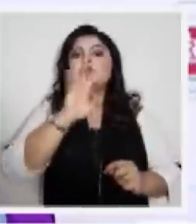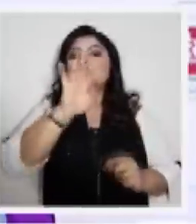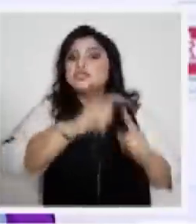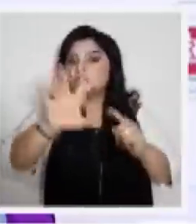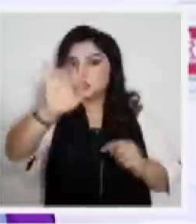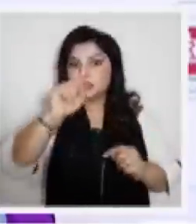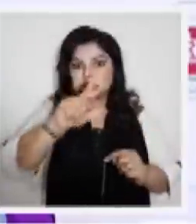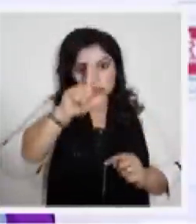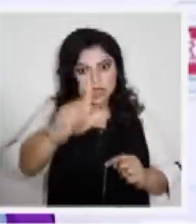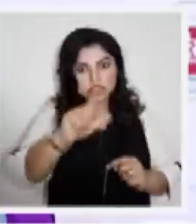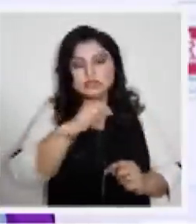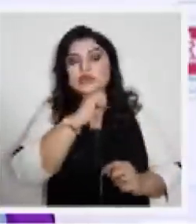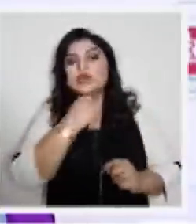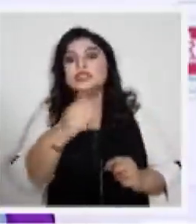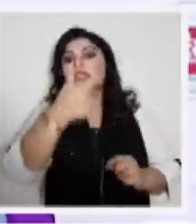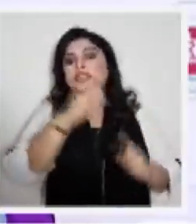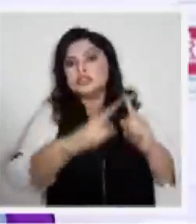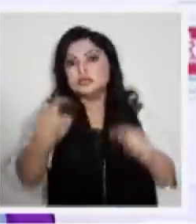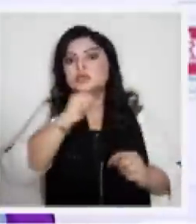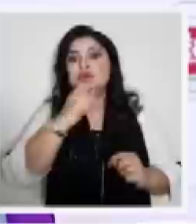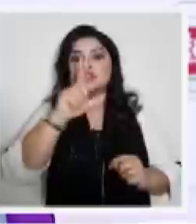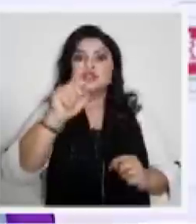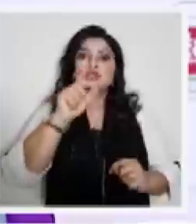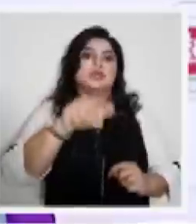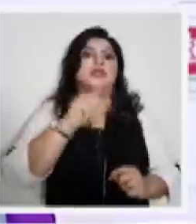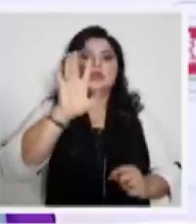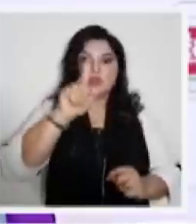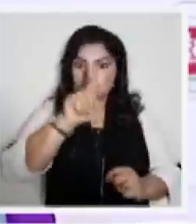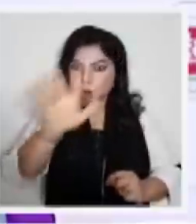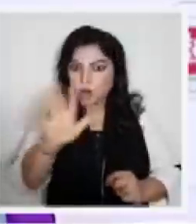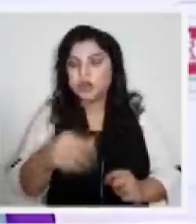31 থেকে 40 বছর 1 জন, 41 থেকে 50 7 জন, 51 থেকে 60 9 জন,